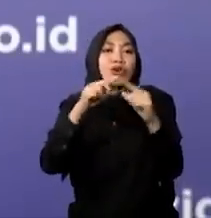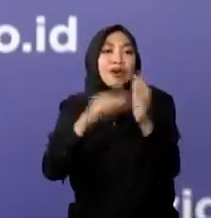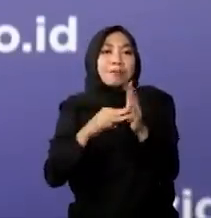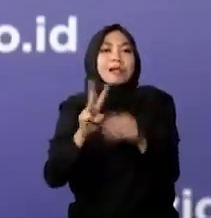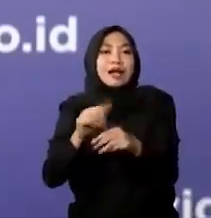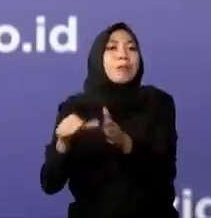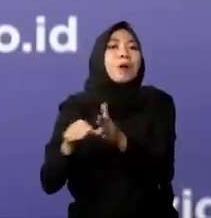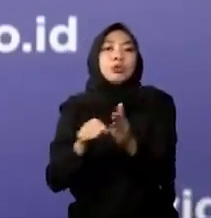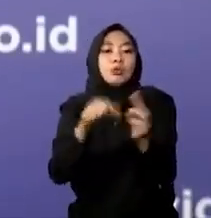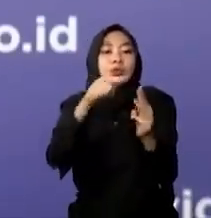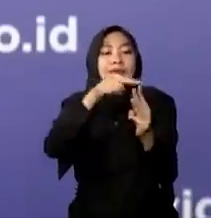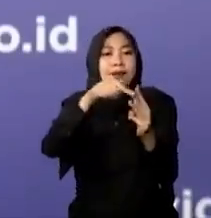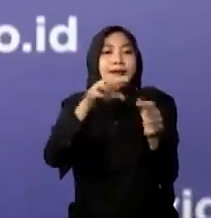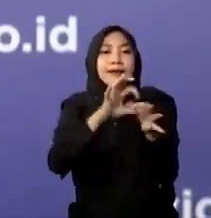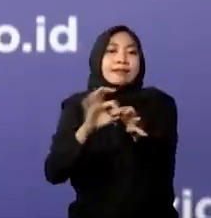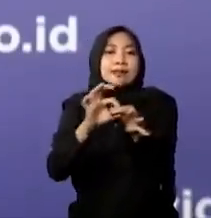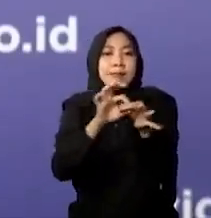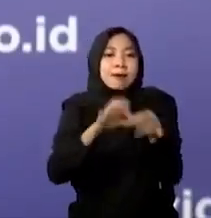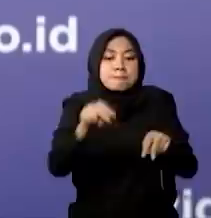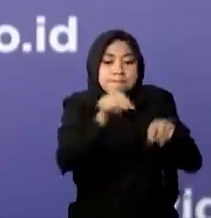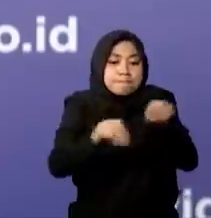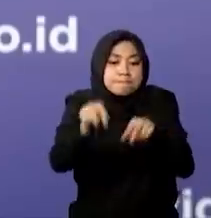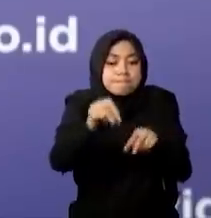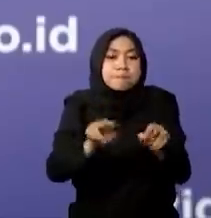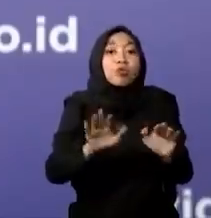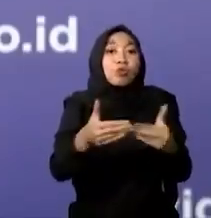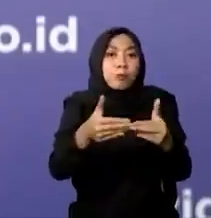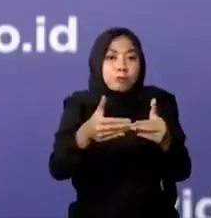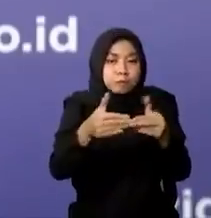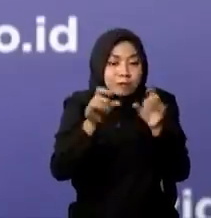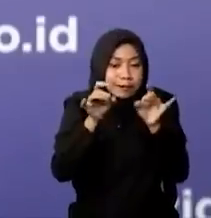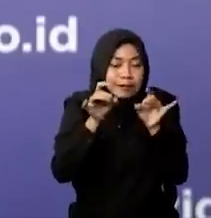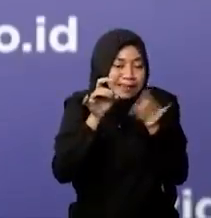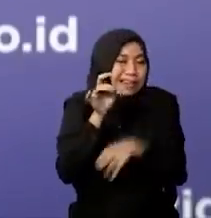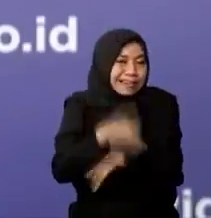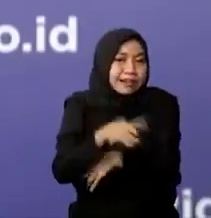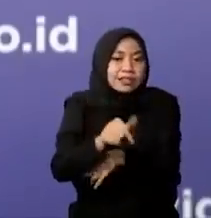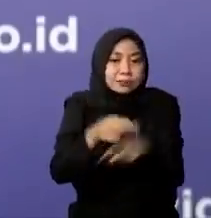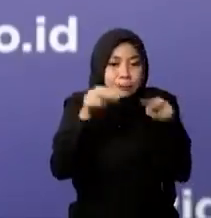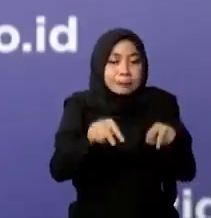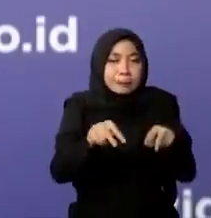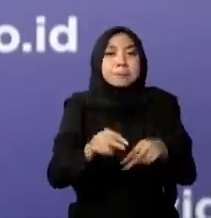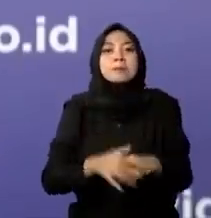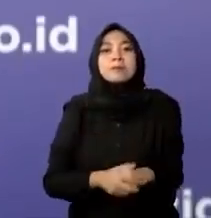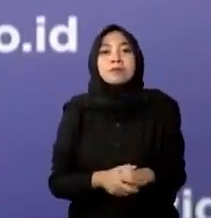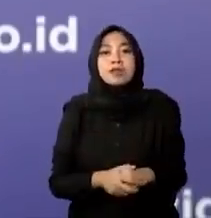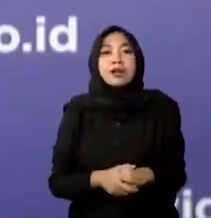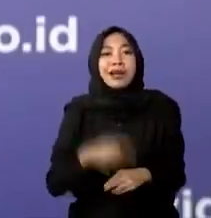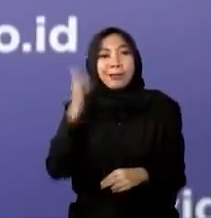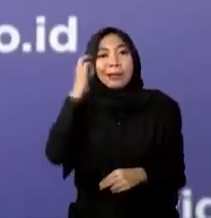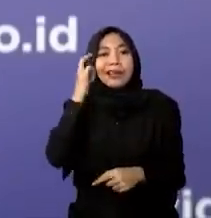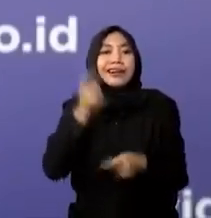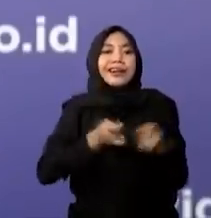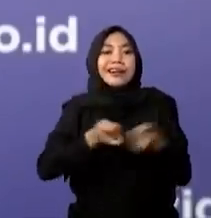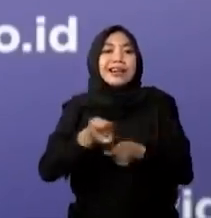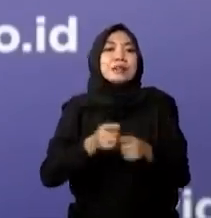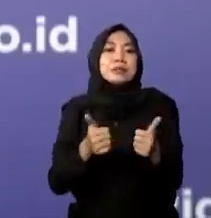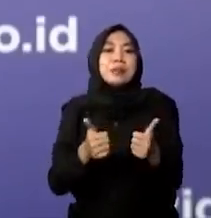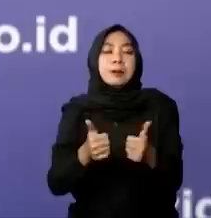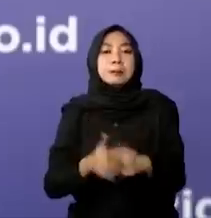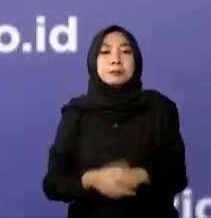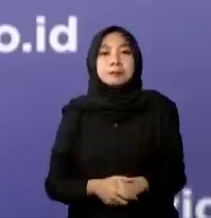Oleh karena itu saudara sekalian kita tidak perlu mengkhawatirkan ini dan kita bisa mengendalikannya dengan